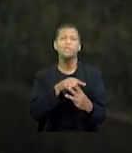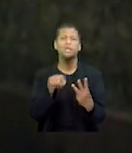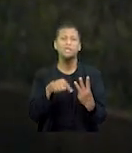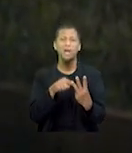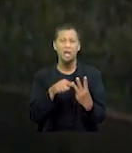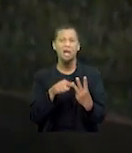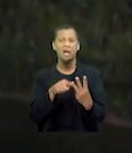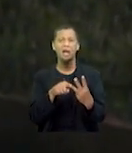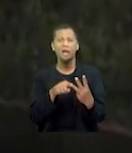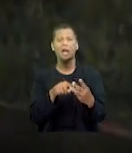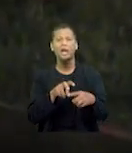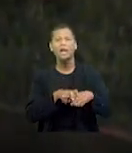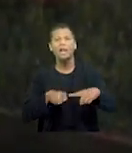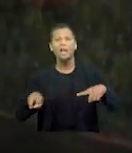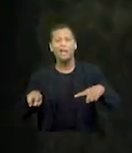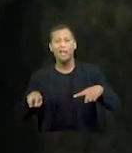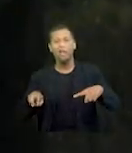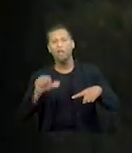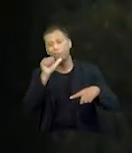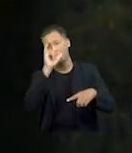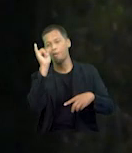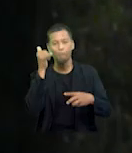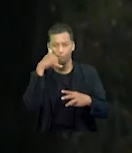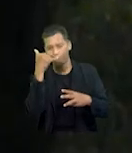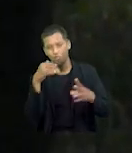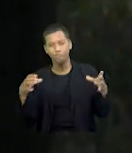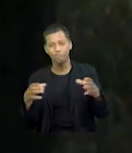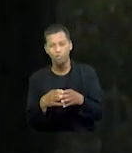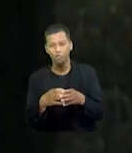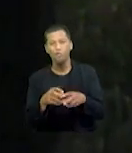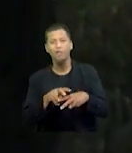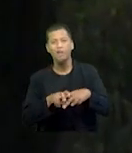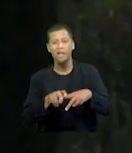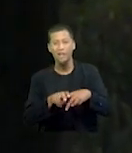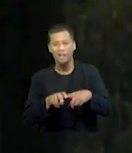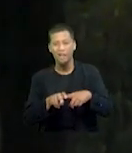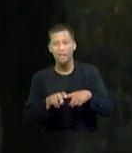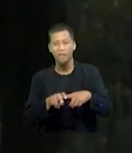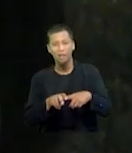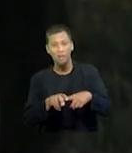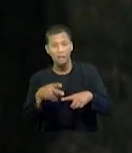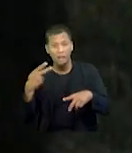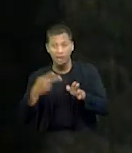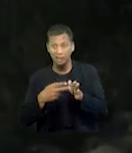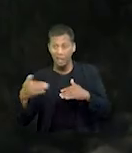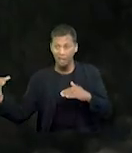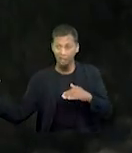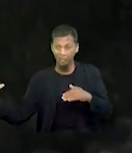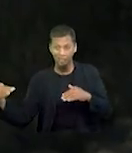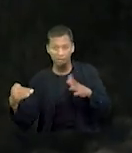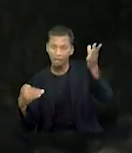dan mengkonsumsi minuman keras di perlintasan rel kereta api. Diduga ketiga korban tidak mengetahui kedatangan kereta barang tujuan luar